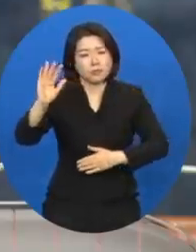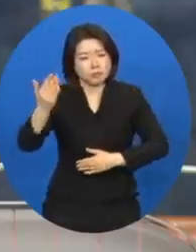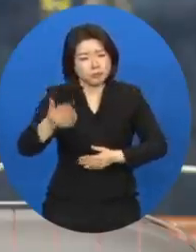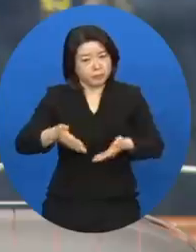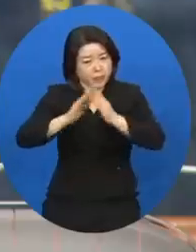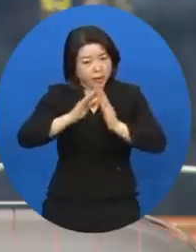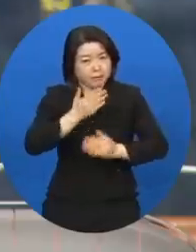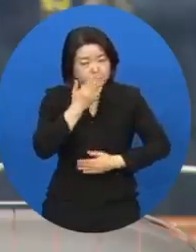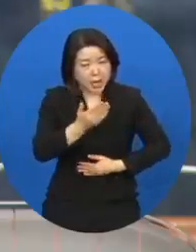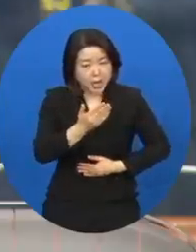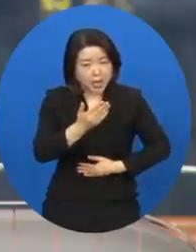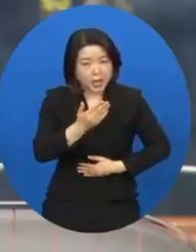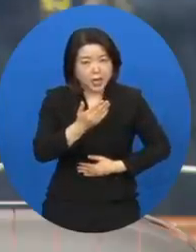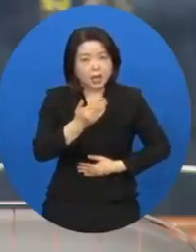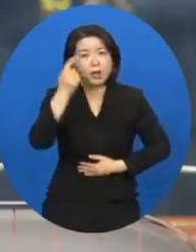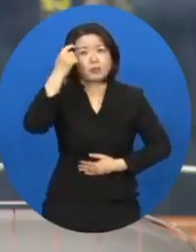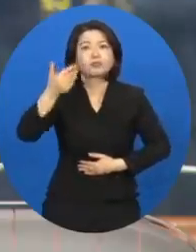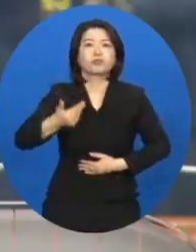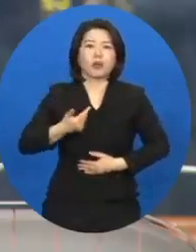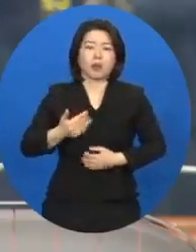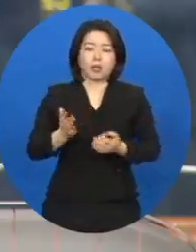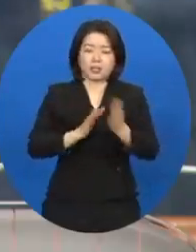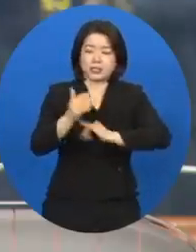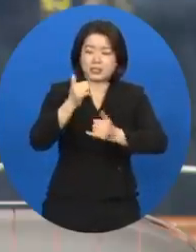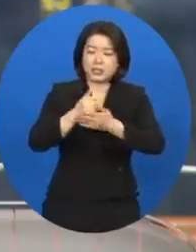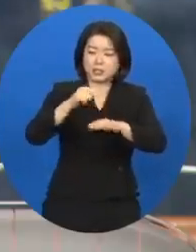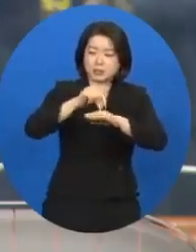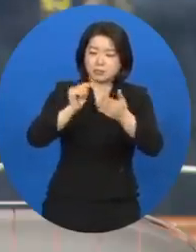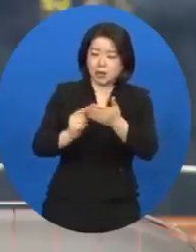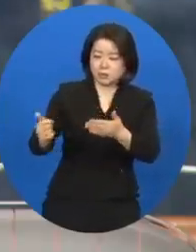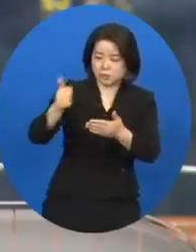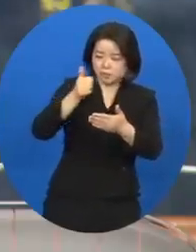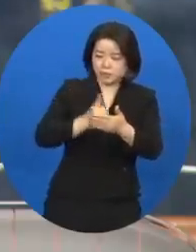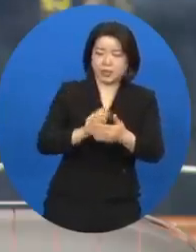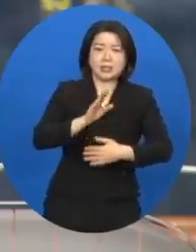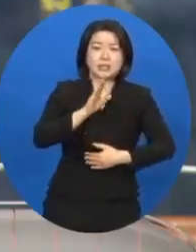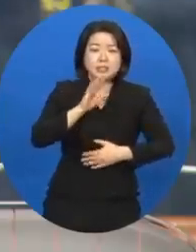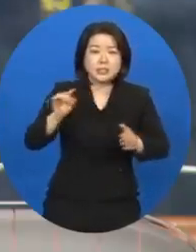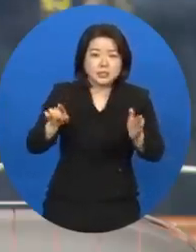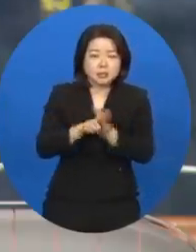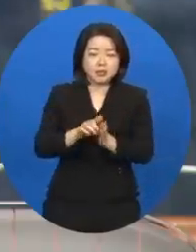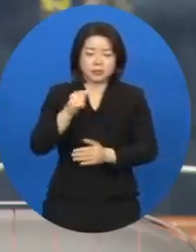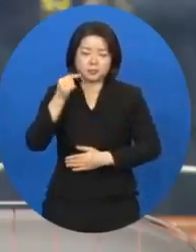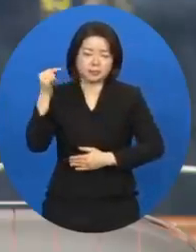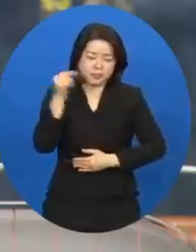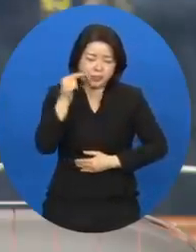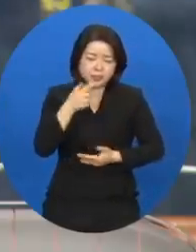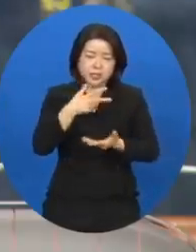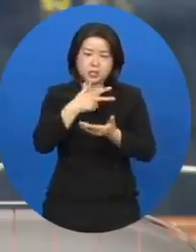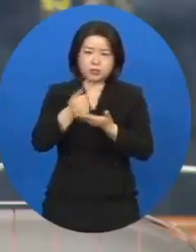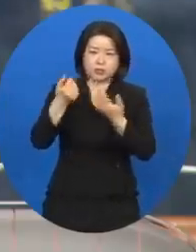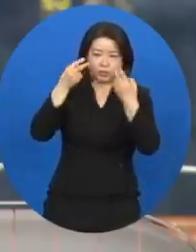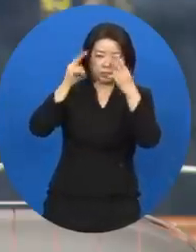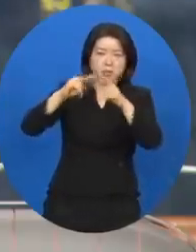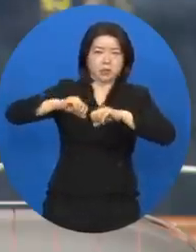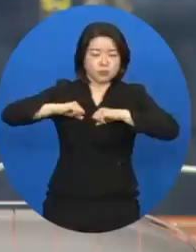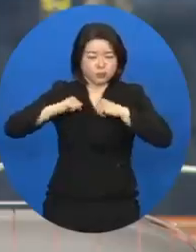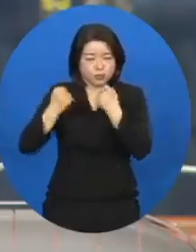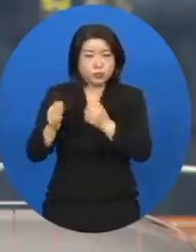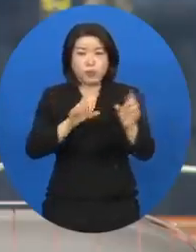겁니다. 예수님이 마음에 계신 것을 정말 믿고 철저하게 그 주님을 바라보고 순종하는 삶을